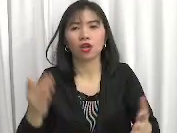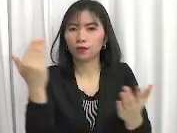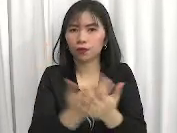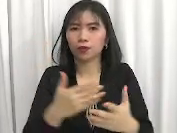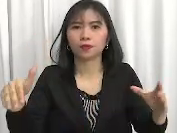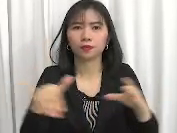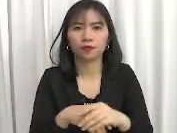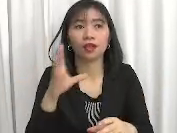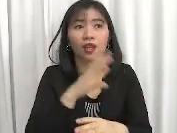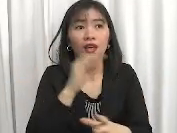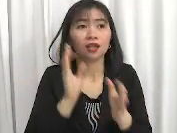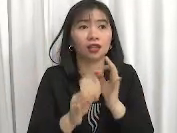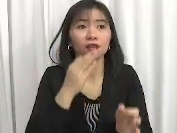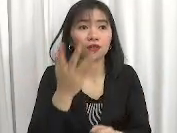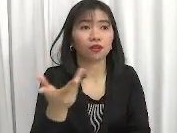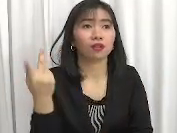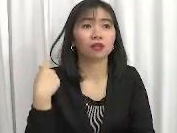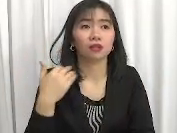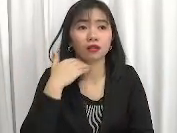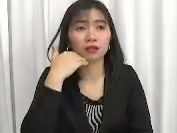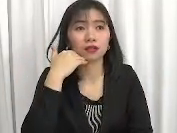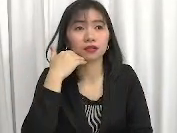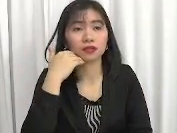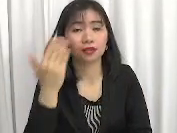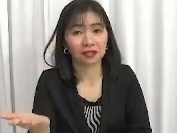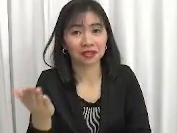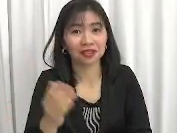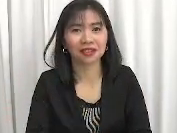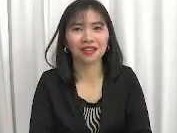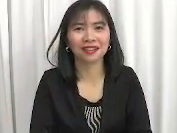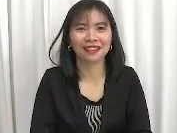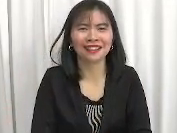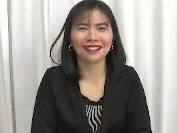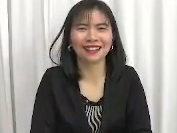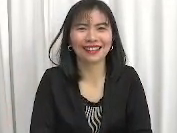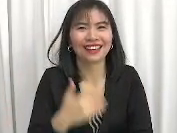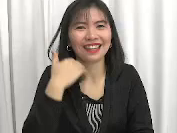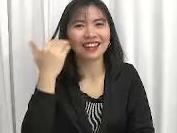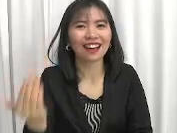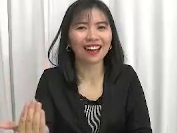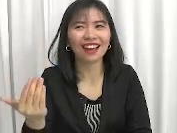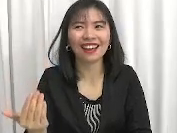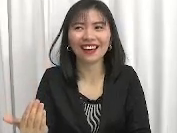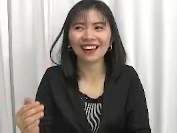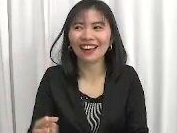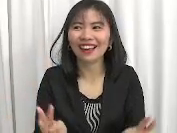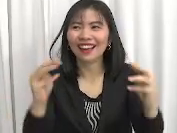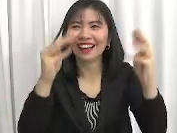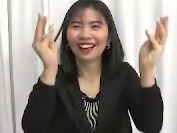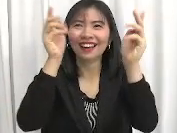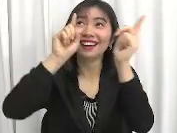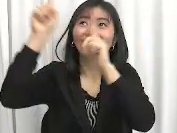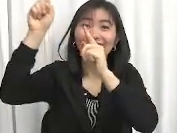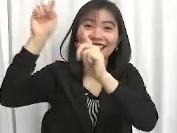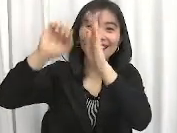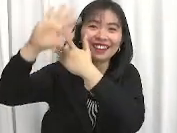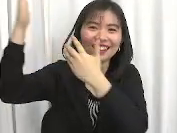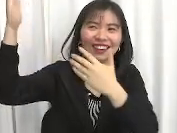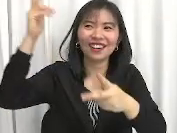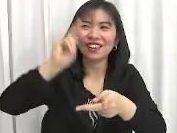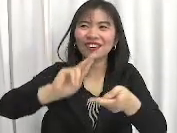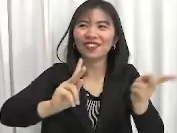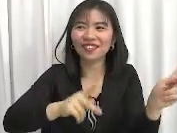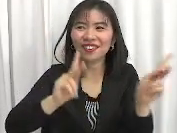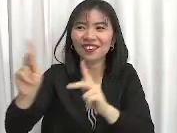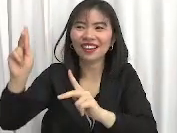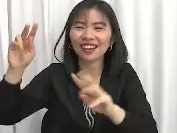ay namatay, mayroon pang mansyon na nakahanda sa'yo. Di ba? Kagandahan tama, yan eh. Tama. Oh, dito mo.